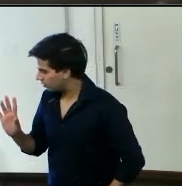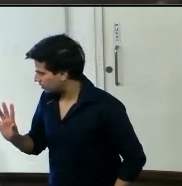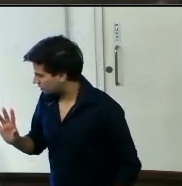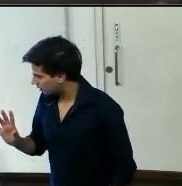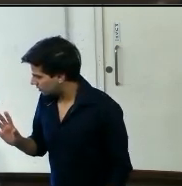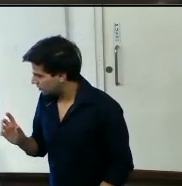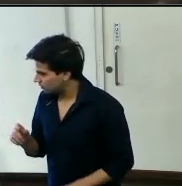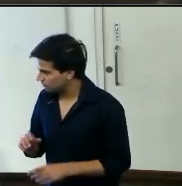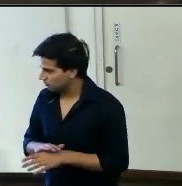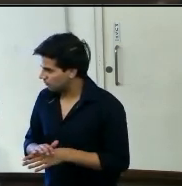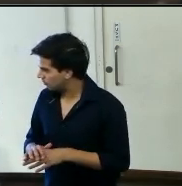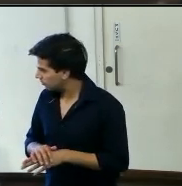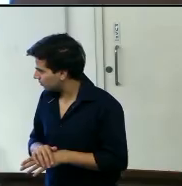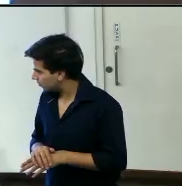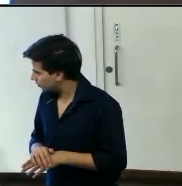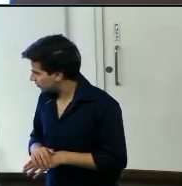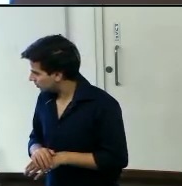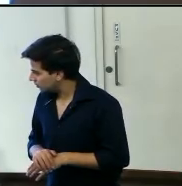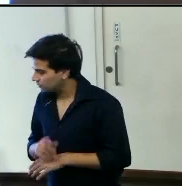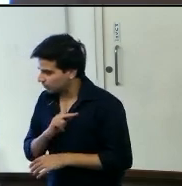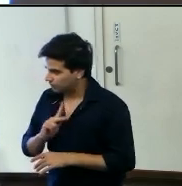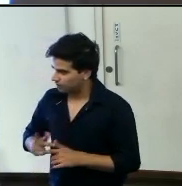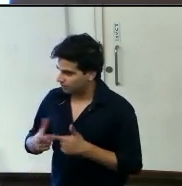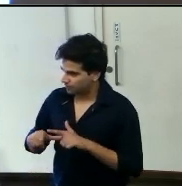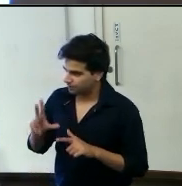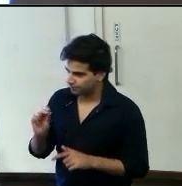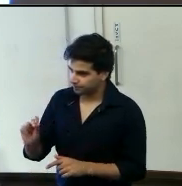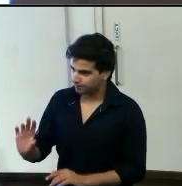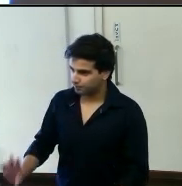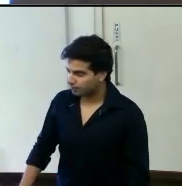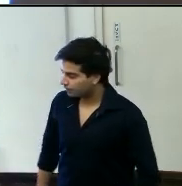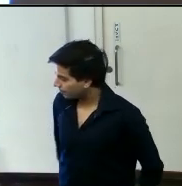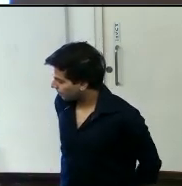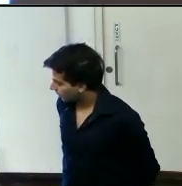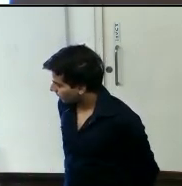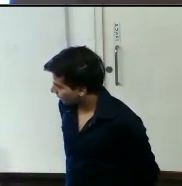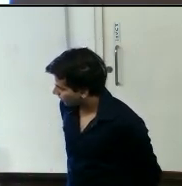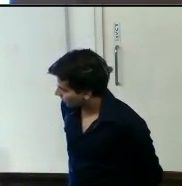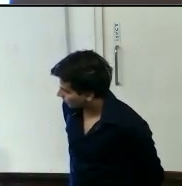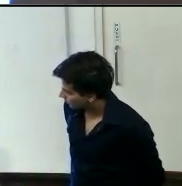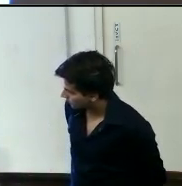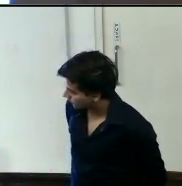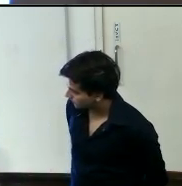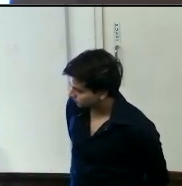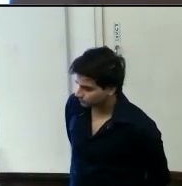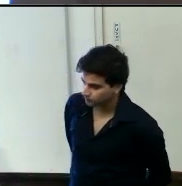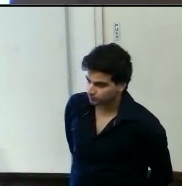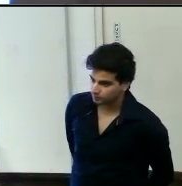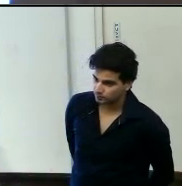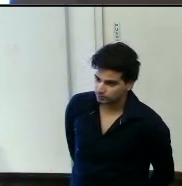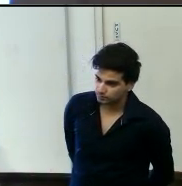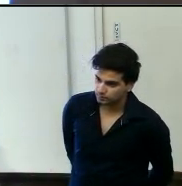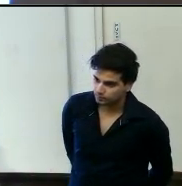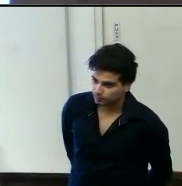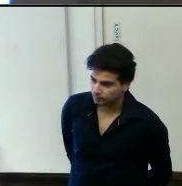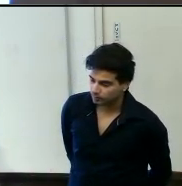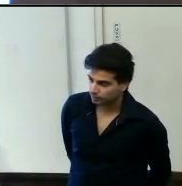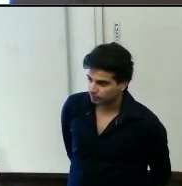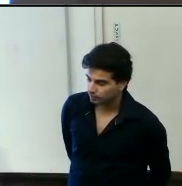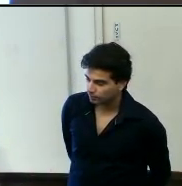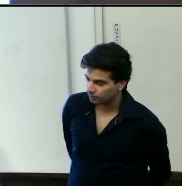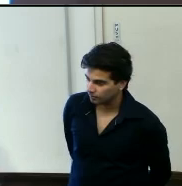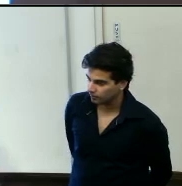ಓಕೆ, ಸೊ 2-3 ವಿಚಾರ ಇದೆ ಅಲ್ಲಿ. ಒಂದು, ನನಗೆ ಜನಕ್ಕೆ ಏನು ಬೇಕು ನನಗೆ ಗೊತ್ತಿಲ್ಲ, ಯಾಕೆಂದರೆ ಸೆಕೆಂಡ್ ಗೆಸ್ಸಿಂಗ್ ಅಂತಾರೆ